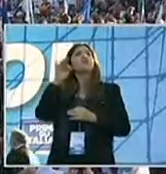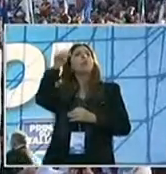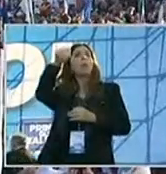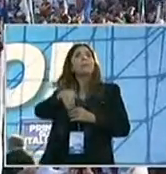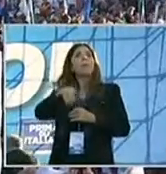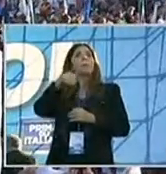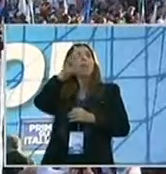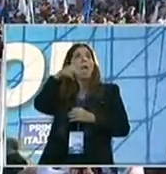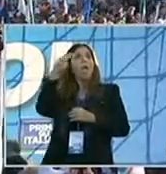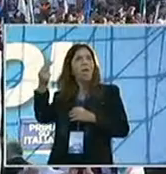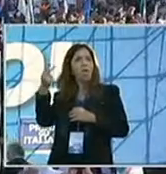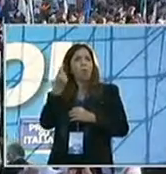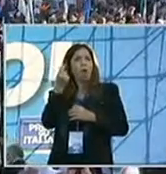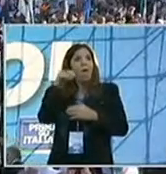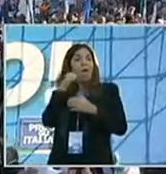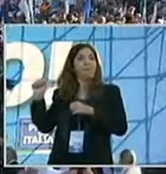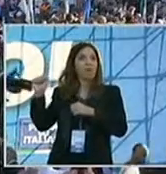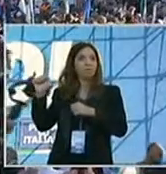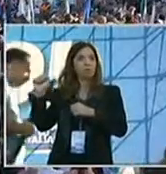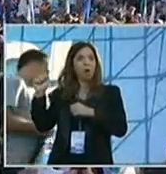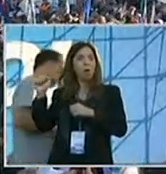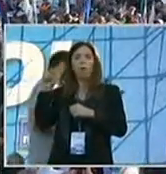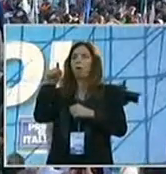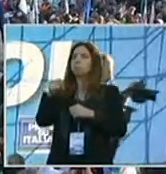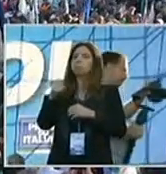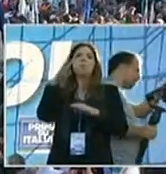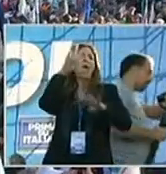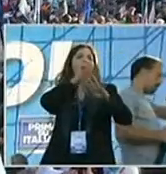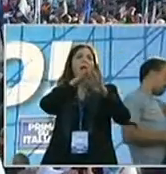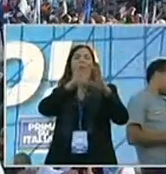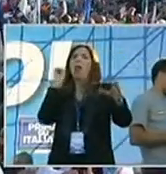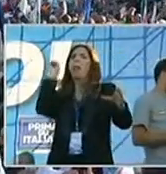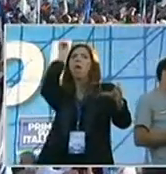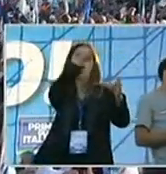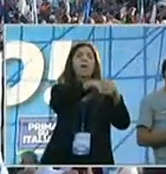euro, ti sbatto in galera fino a 8 anni.